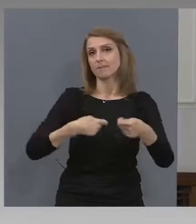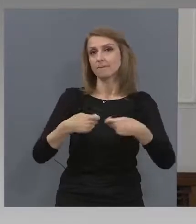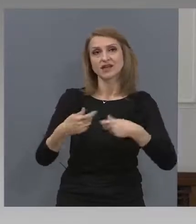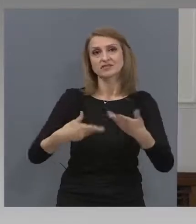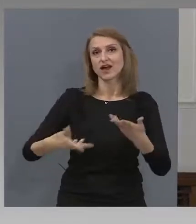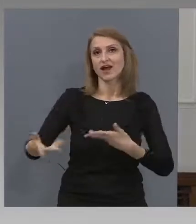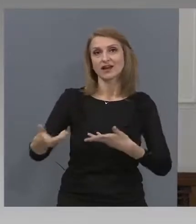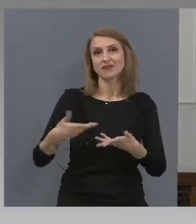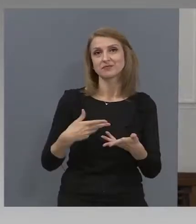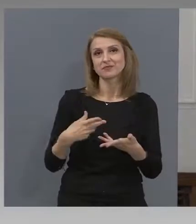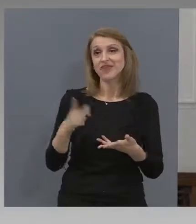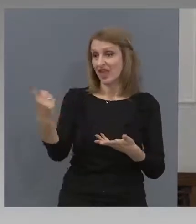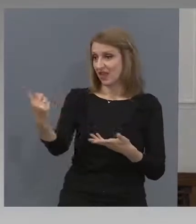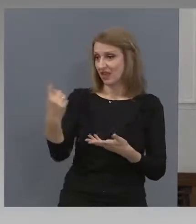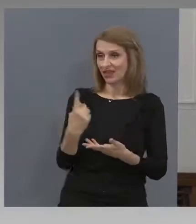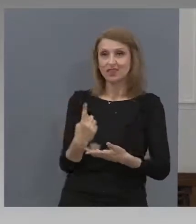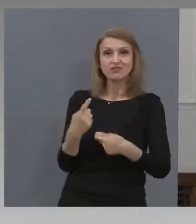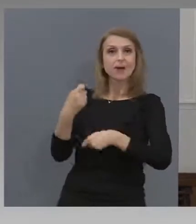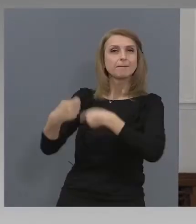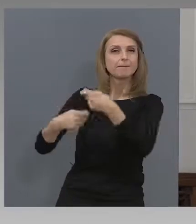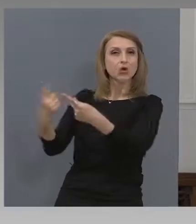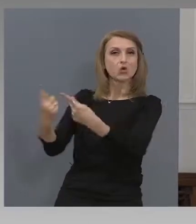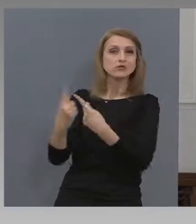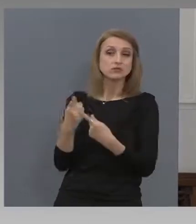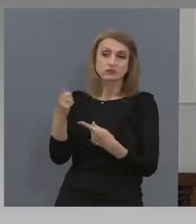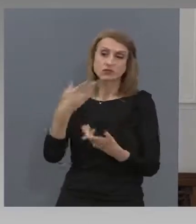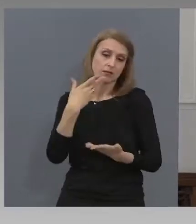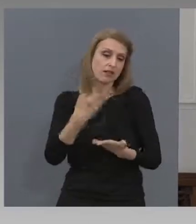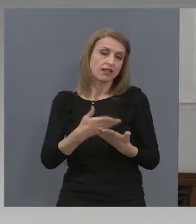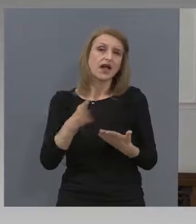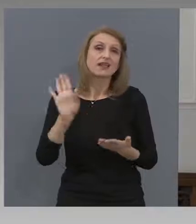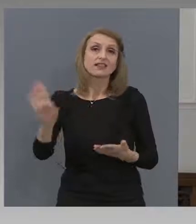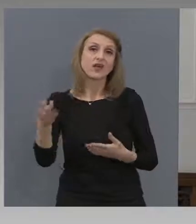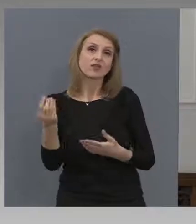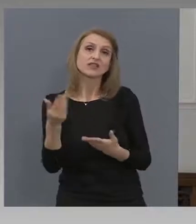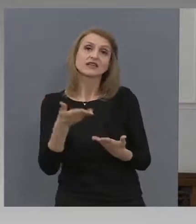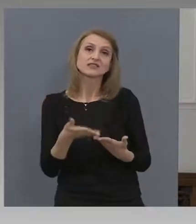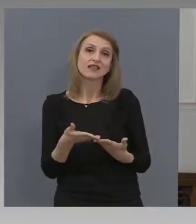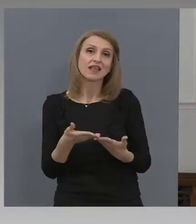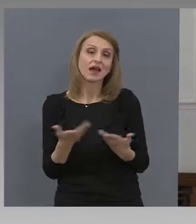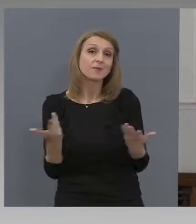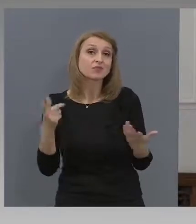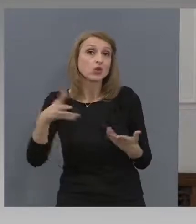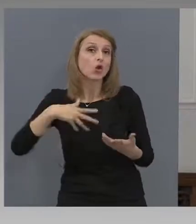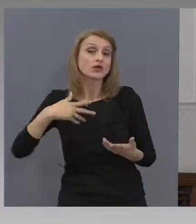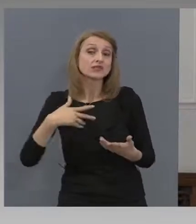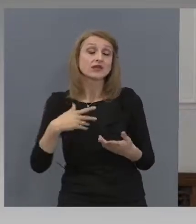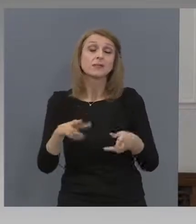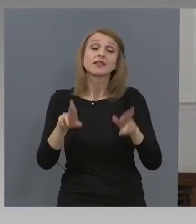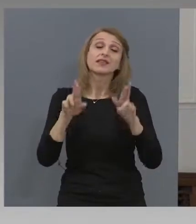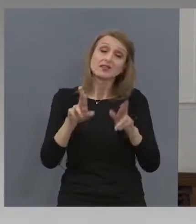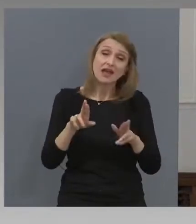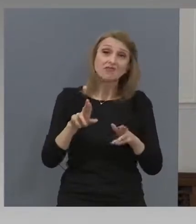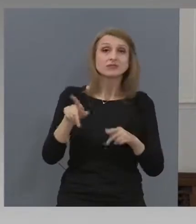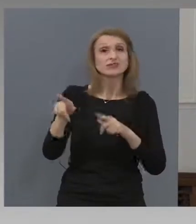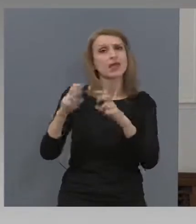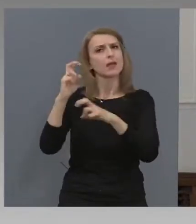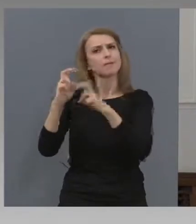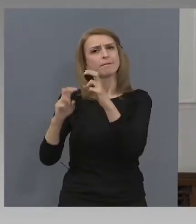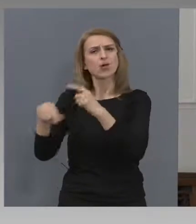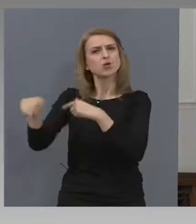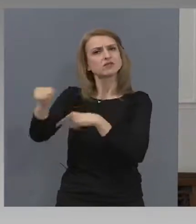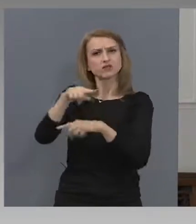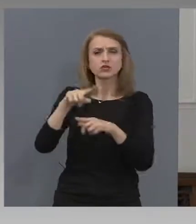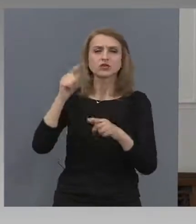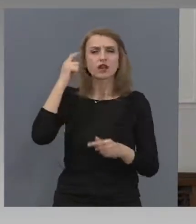той също си предлага цената, която търси. Надяваме се, че те също няма да спекулират. Опита показва, че те са разумни